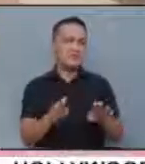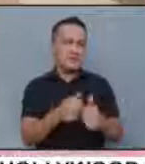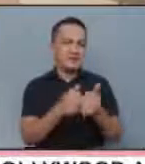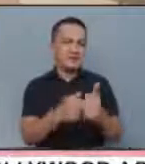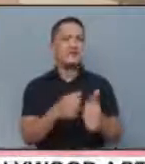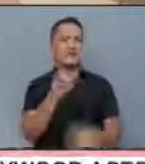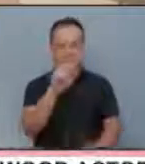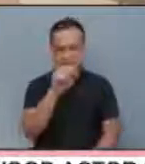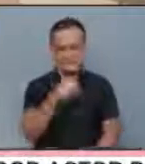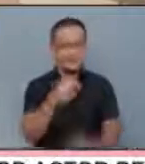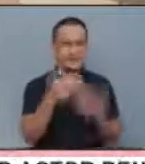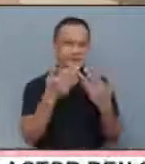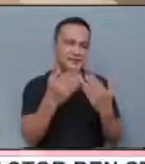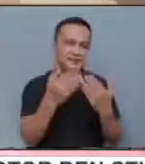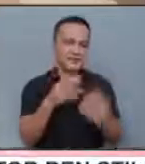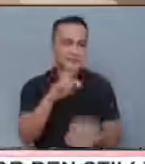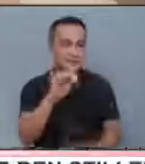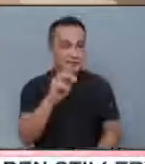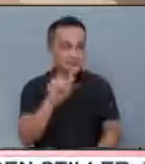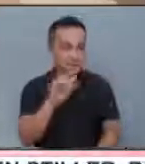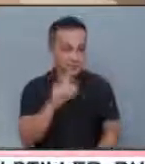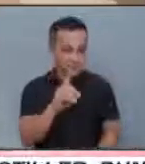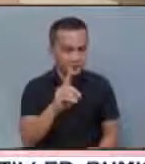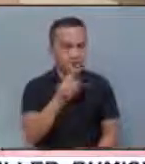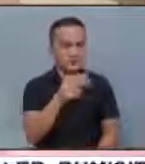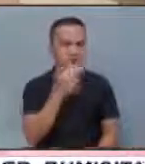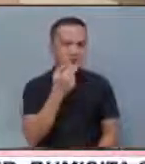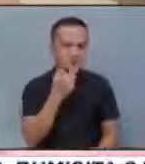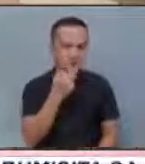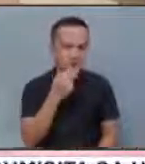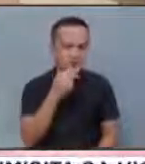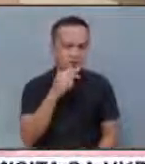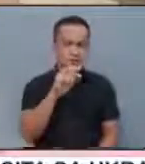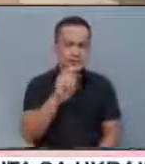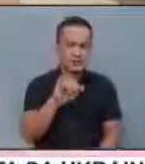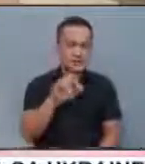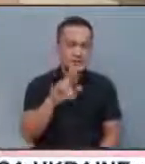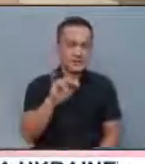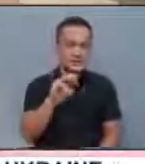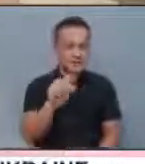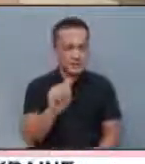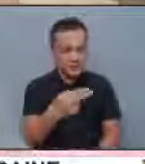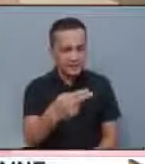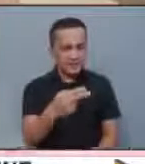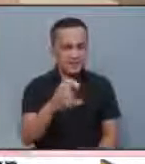Raymond Papa. At sa inyo na ba, cute na si Syra the